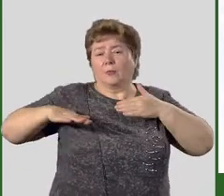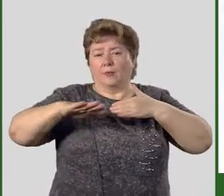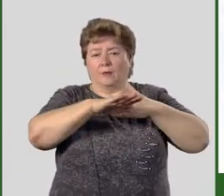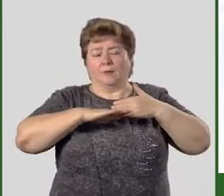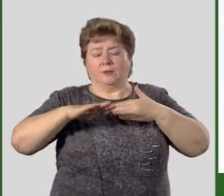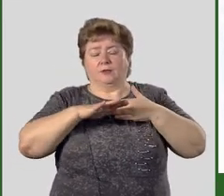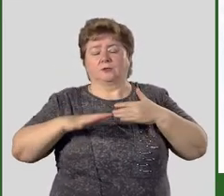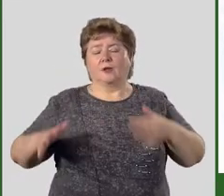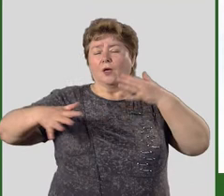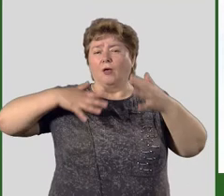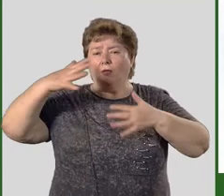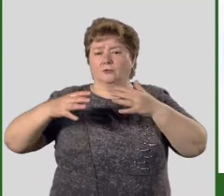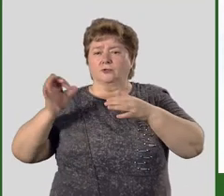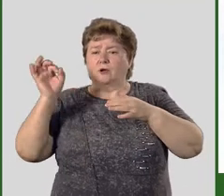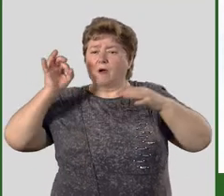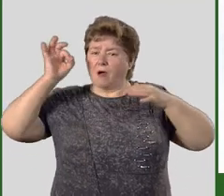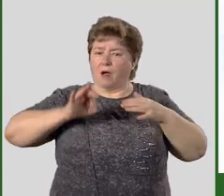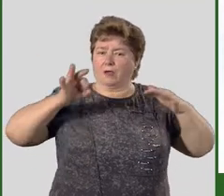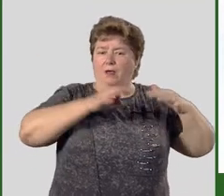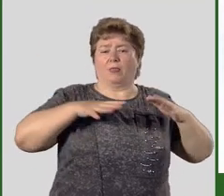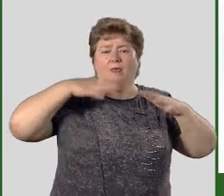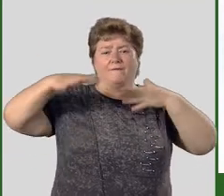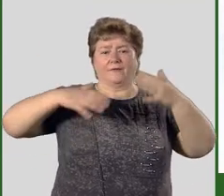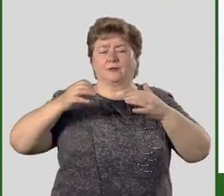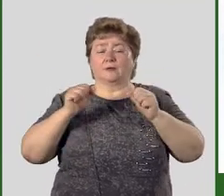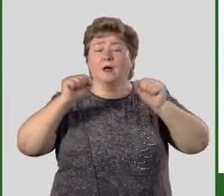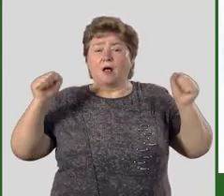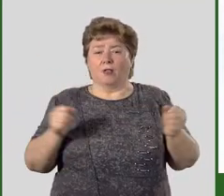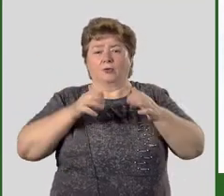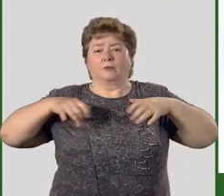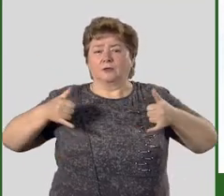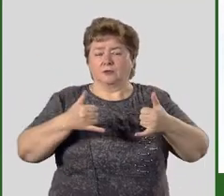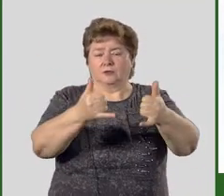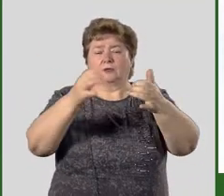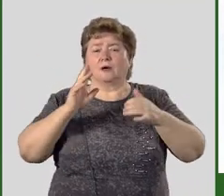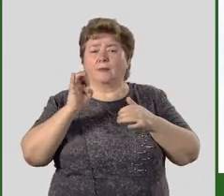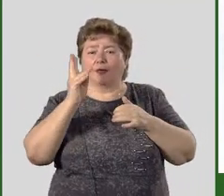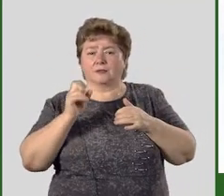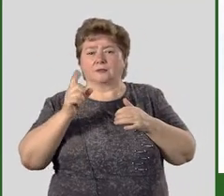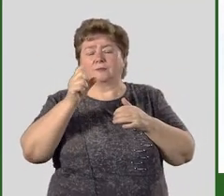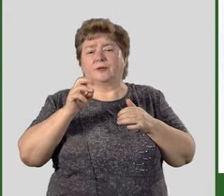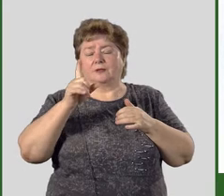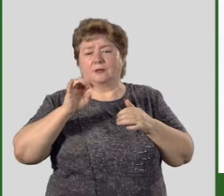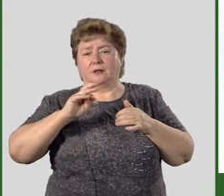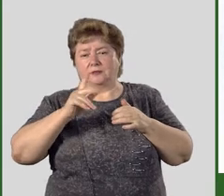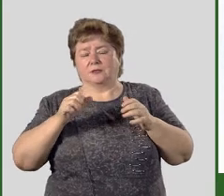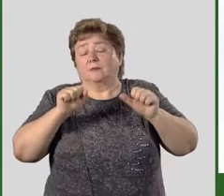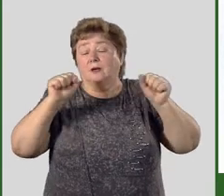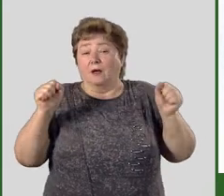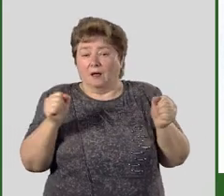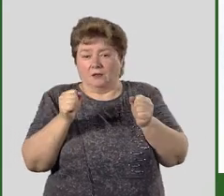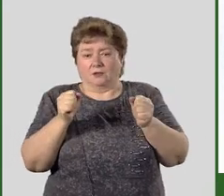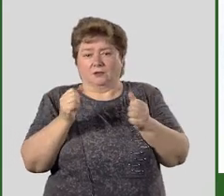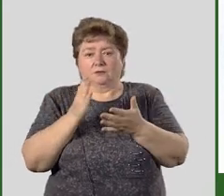побережье. Дующие с океана ветры над холодными течениями Канарским и Бенгельским